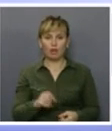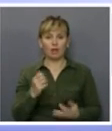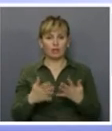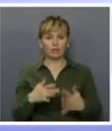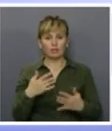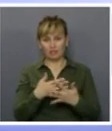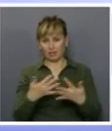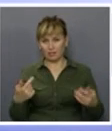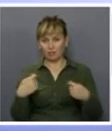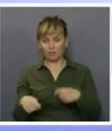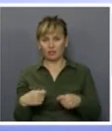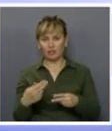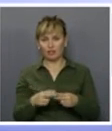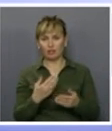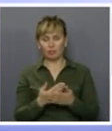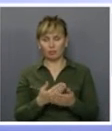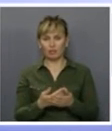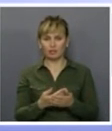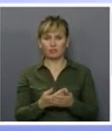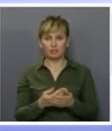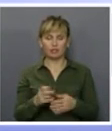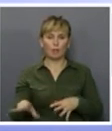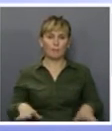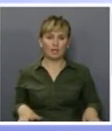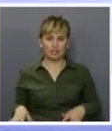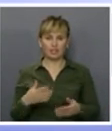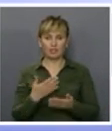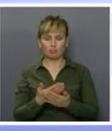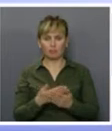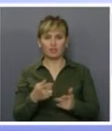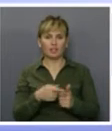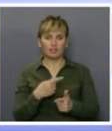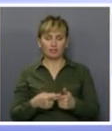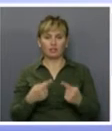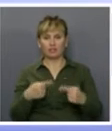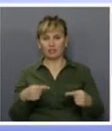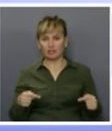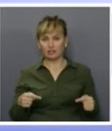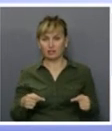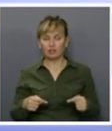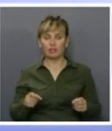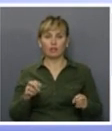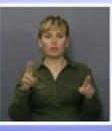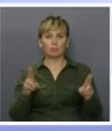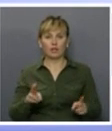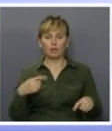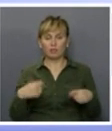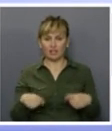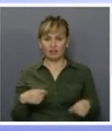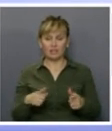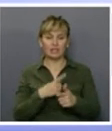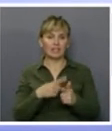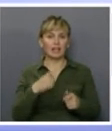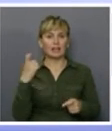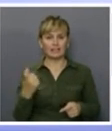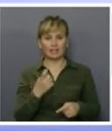розничной торговле, то есть это, скажем, где-то там на базаре, допустим, или там в лавке у дома, то, как правило, продавцы или